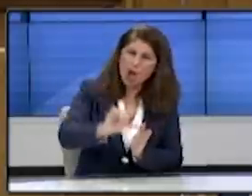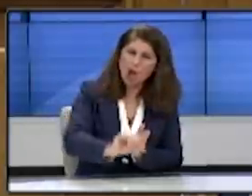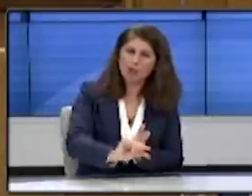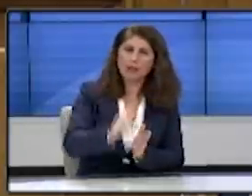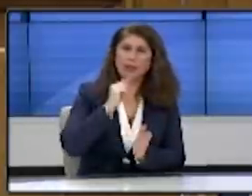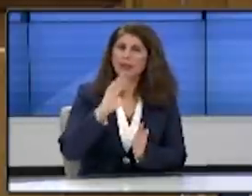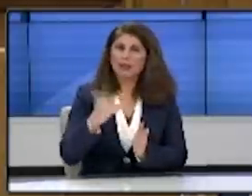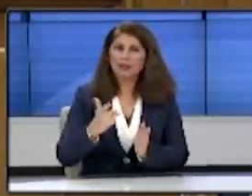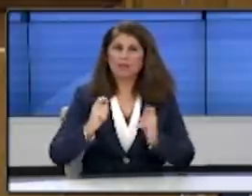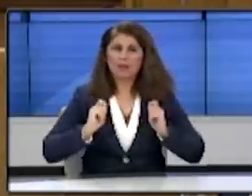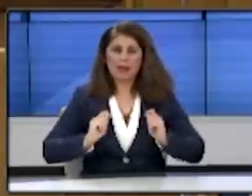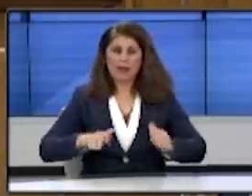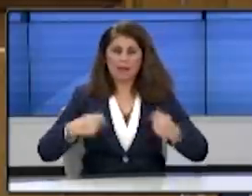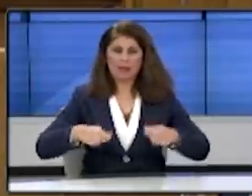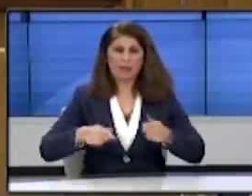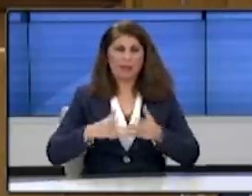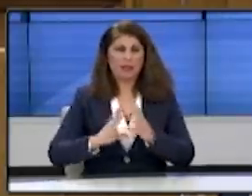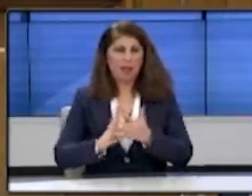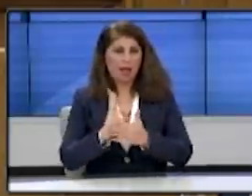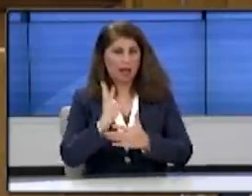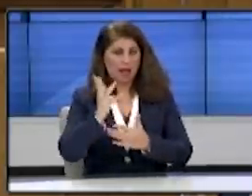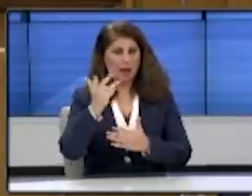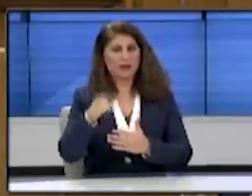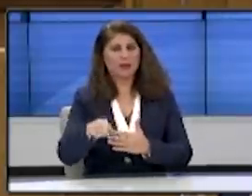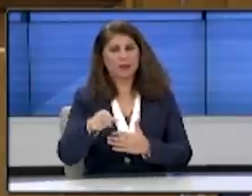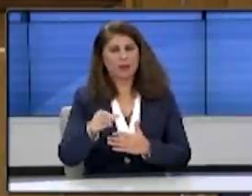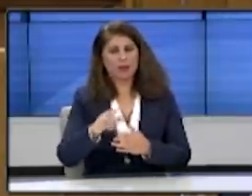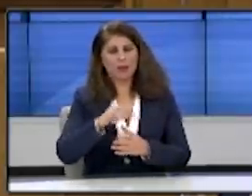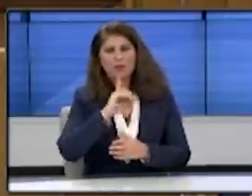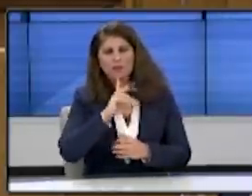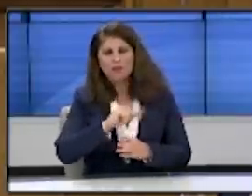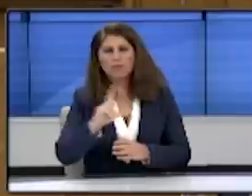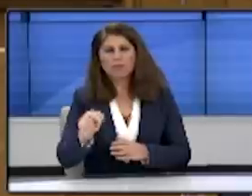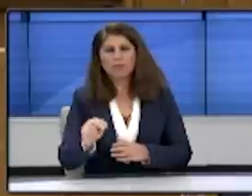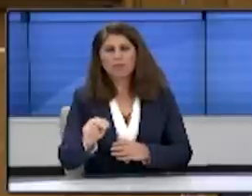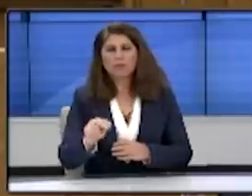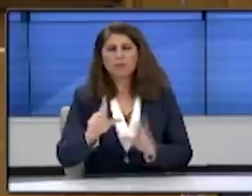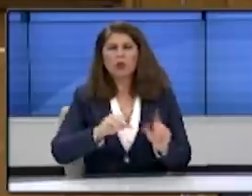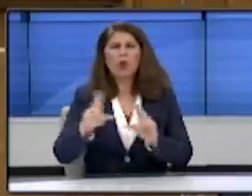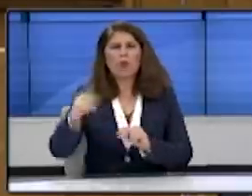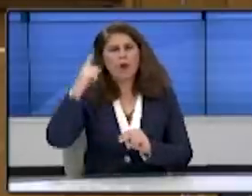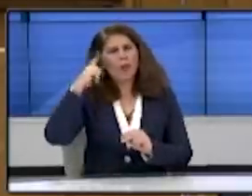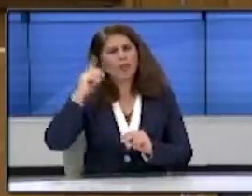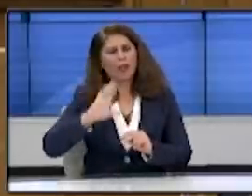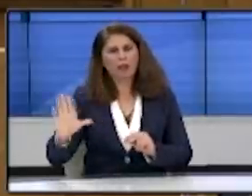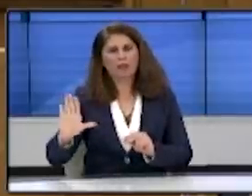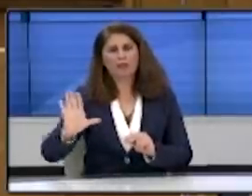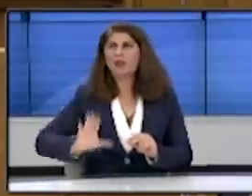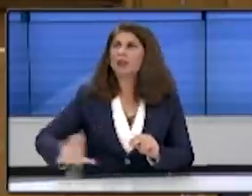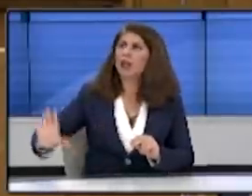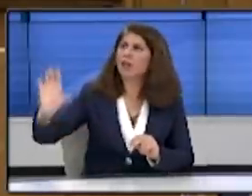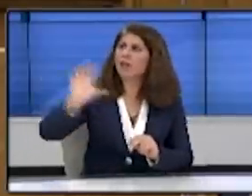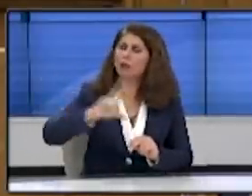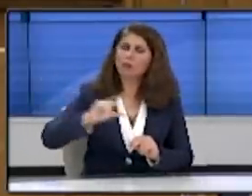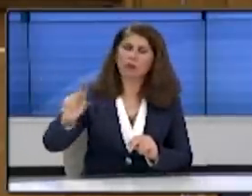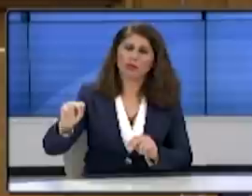καπιταλιστική ανάπτυξη διευκρινίζει, όπως και οι παραπάνω οι ομοειδεάτες του στην υπόλοιπη